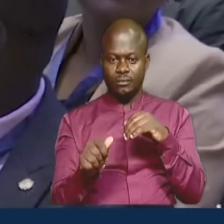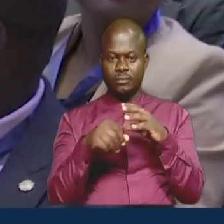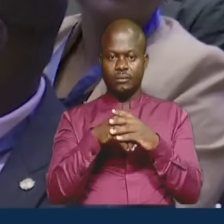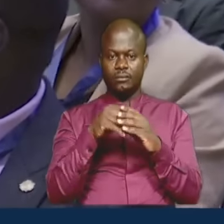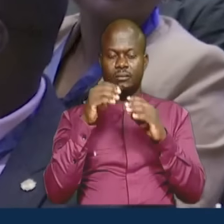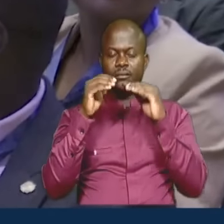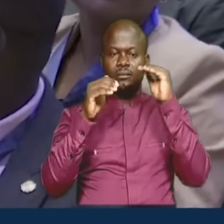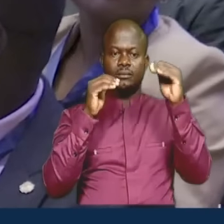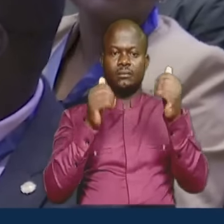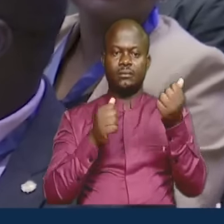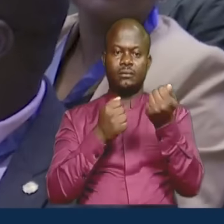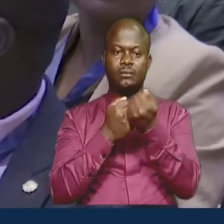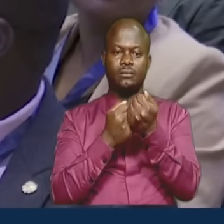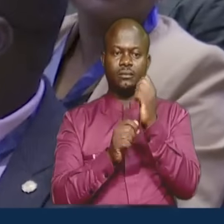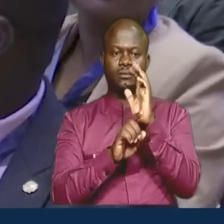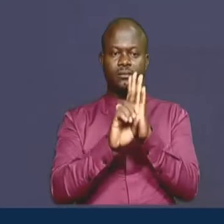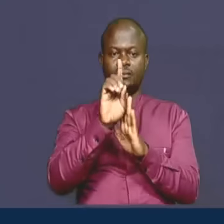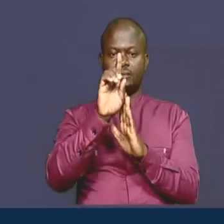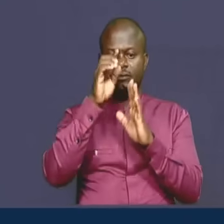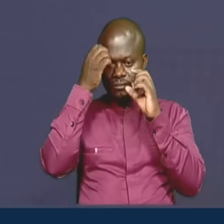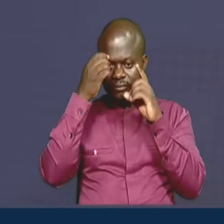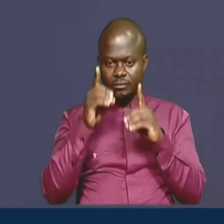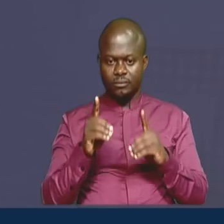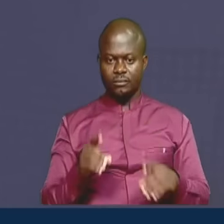rwo kurushaho gushyigikira iterambere ry'uburezi